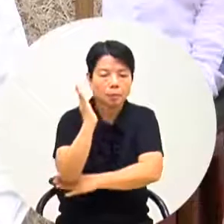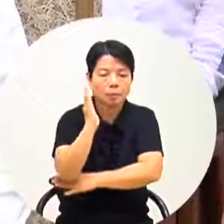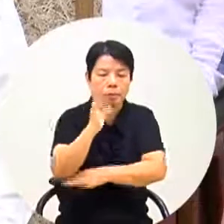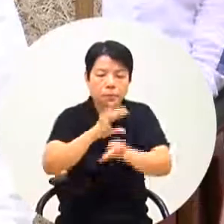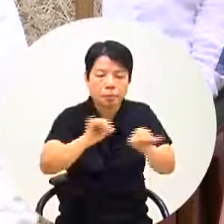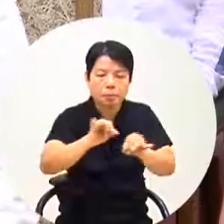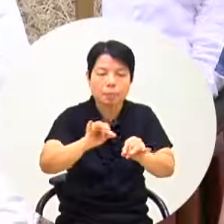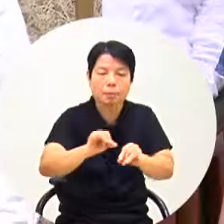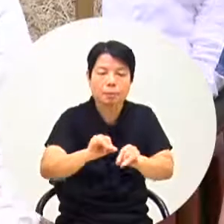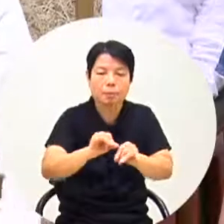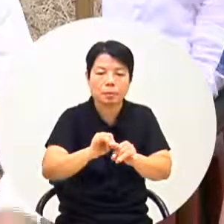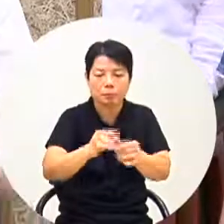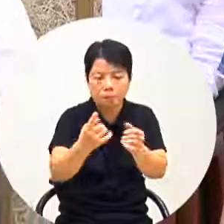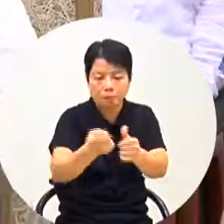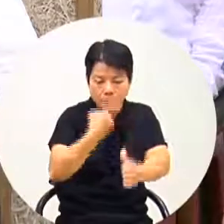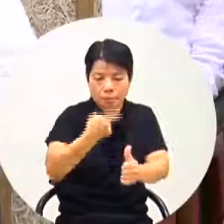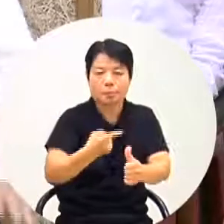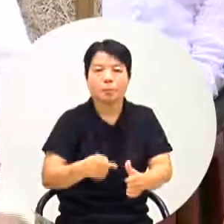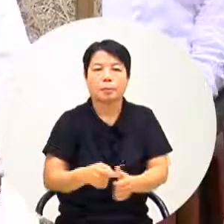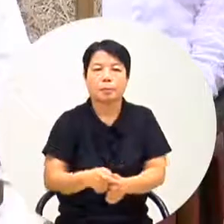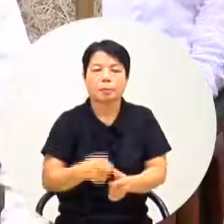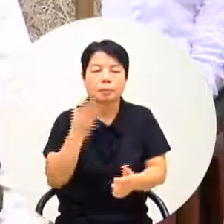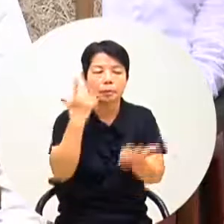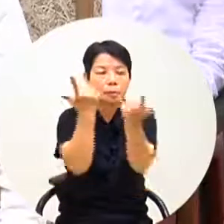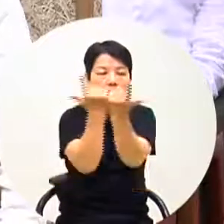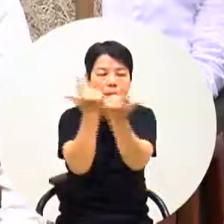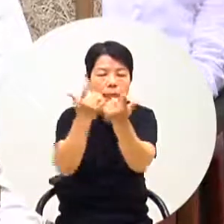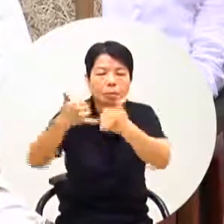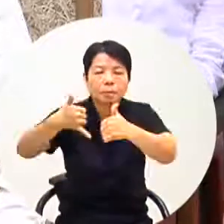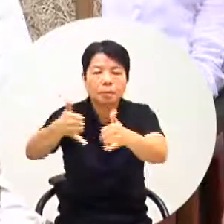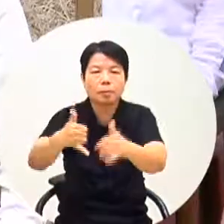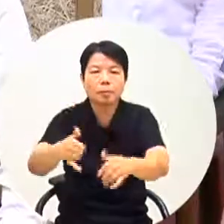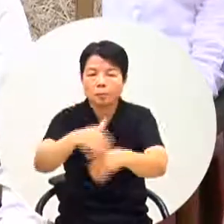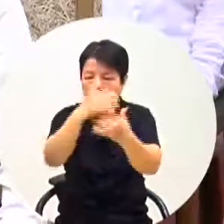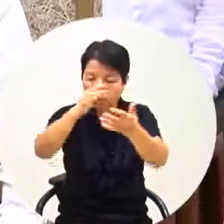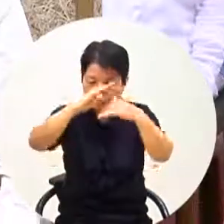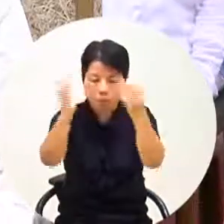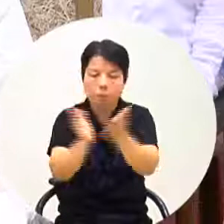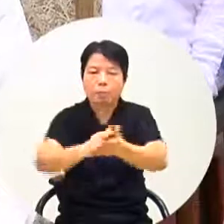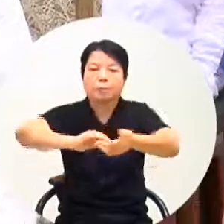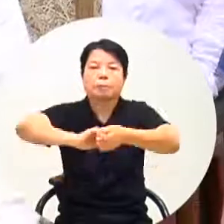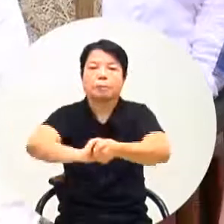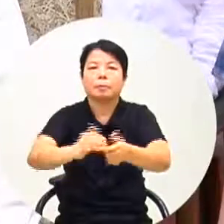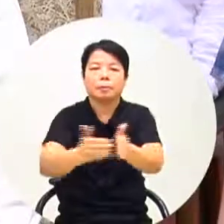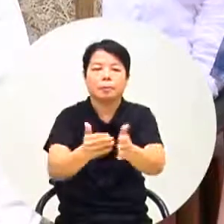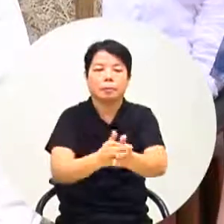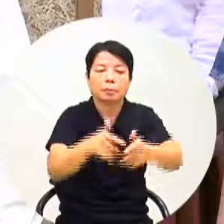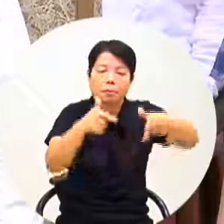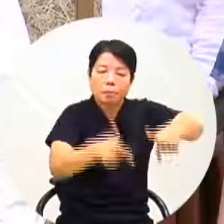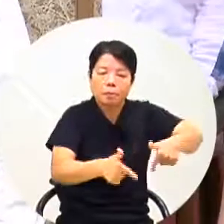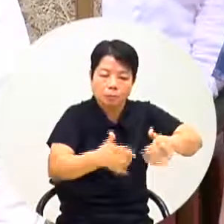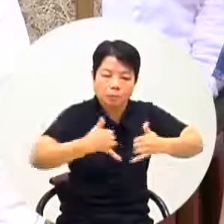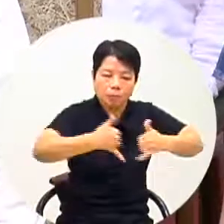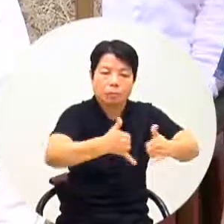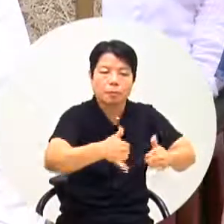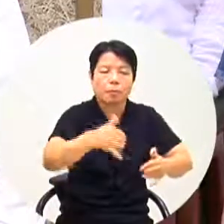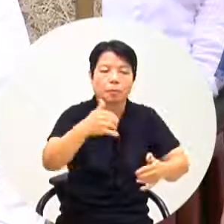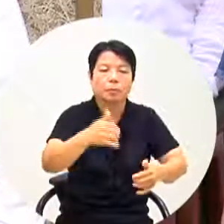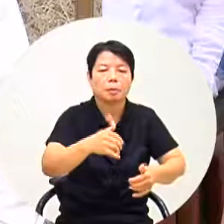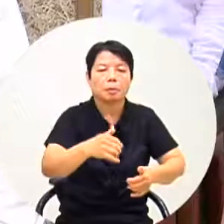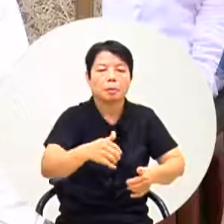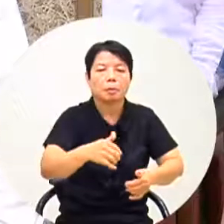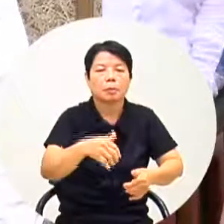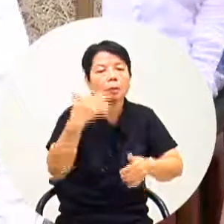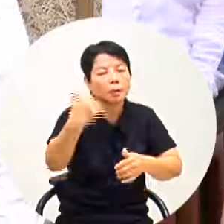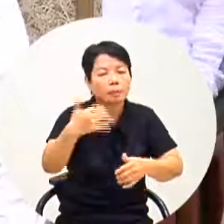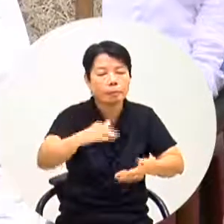吼、哦、为原则。啊，当然北段的路线拢一定确定啊，啊南段的路线是还袂完全确